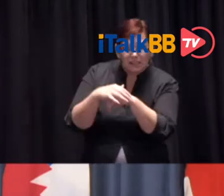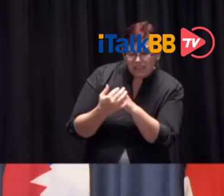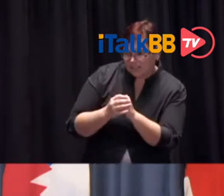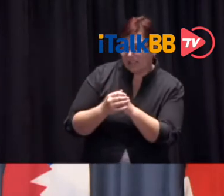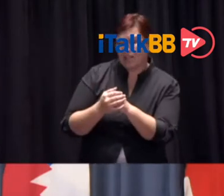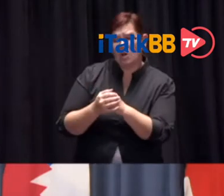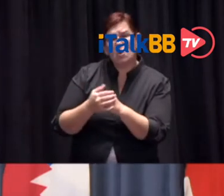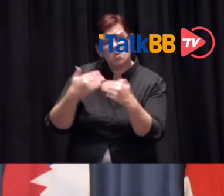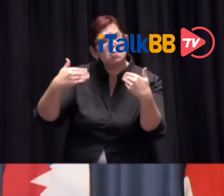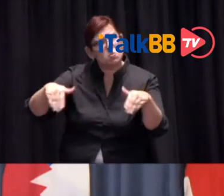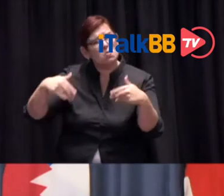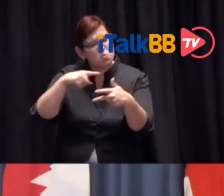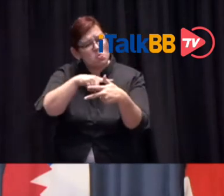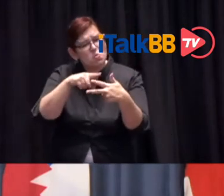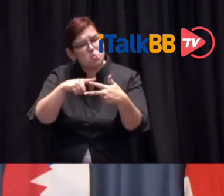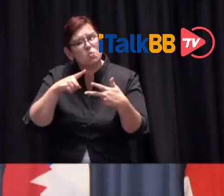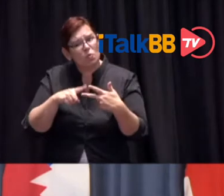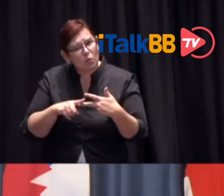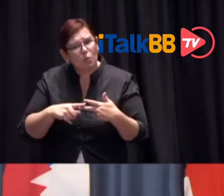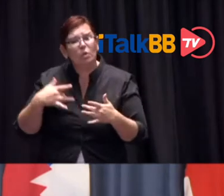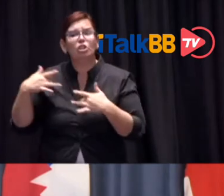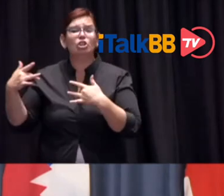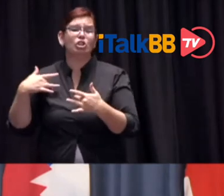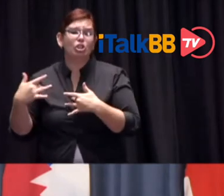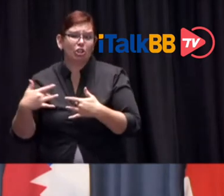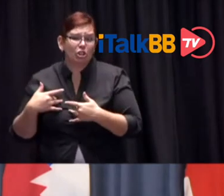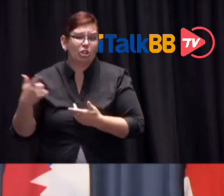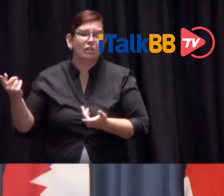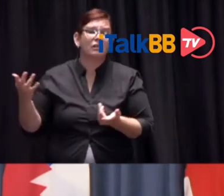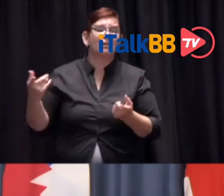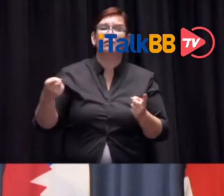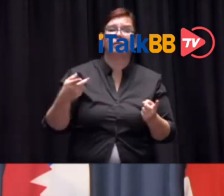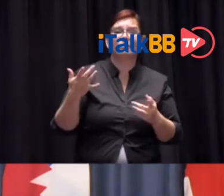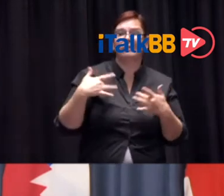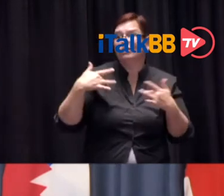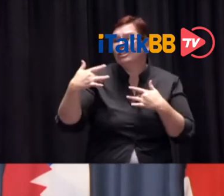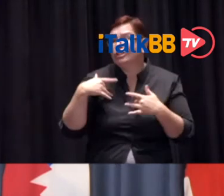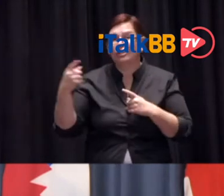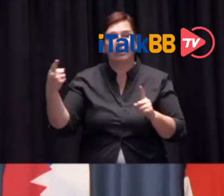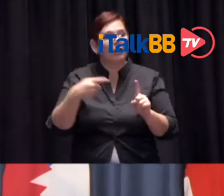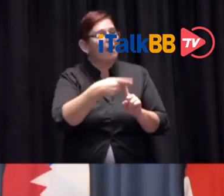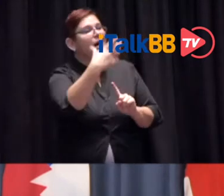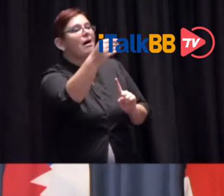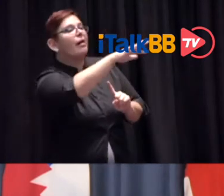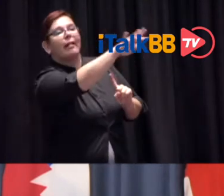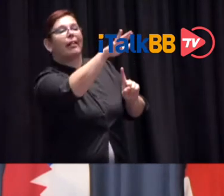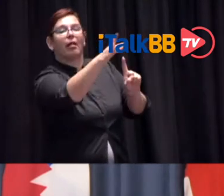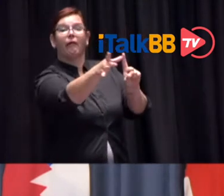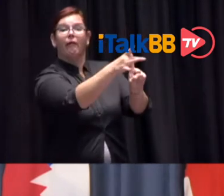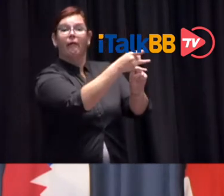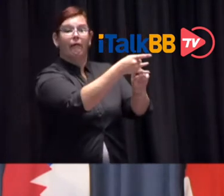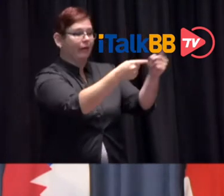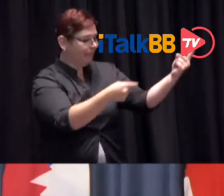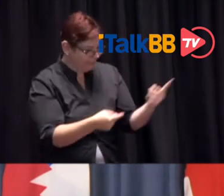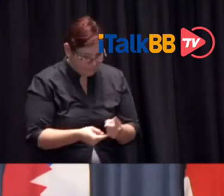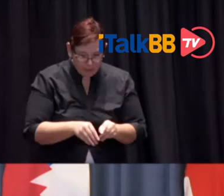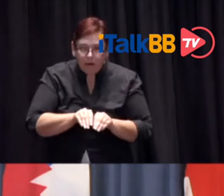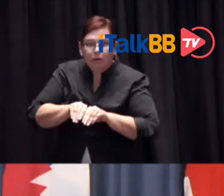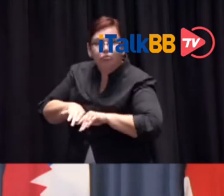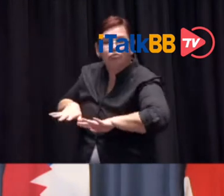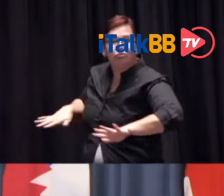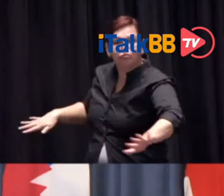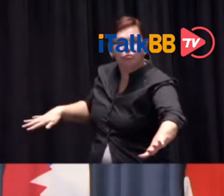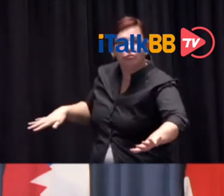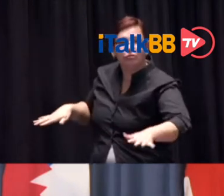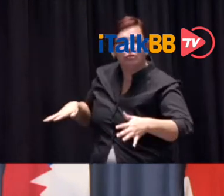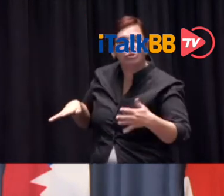对于病例随着学校重开而增多做好准备。他认为，新冠肺炎在短期内不可能找到有效的治疗方法，明春以前